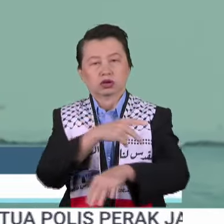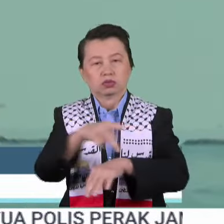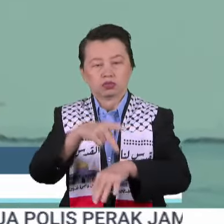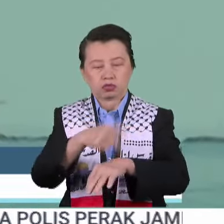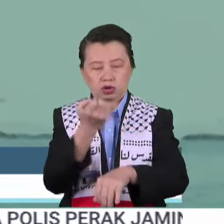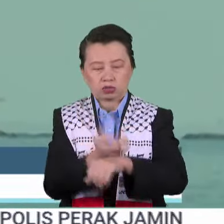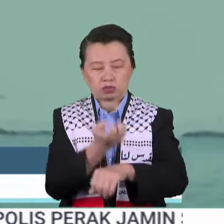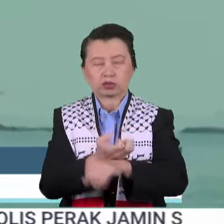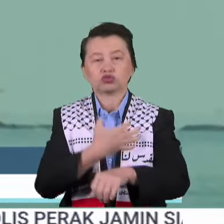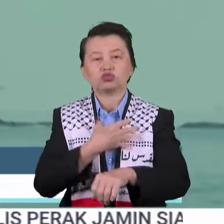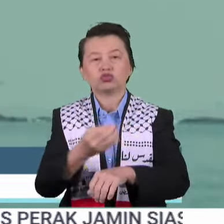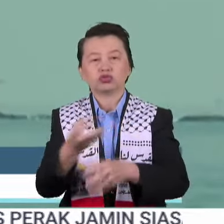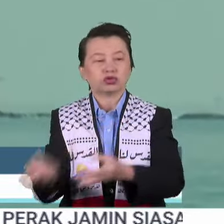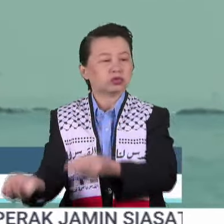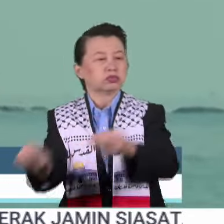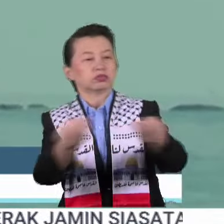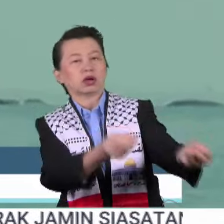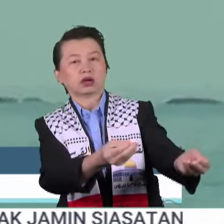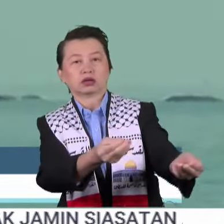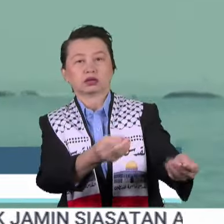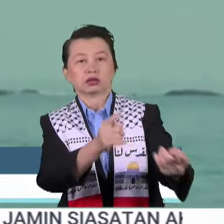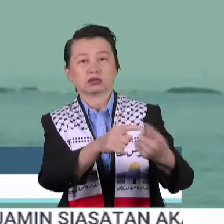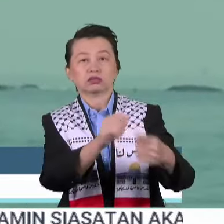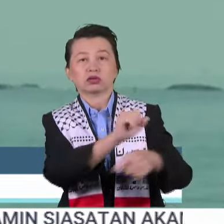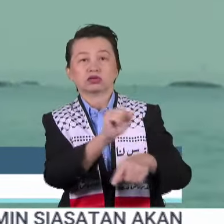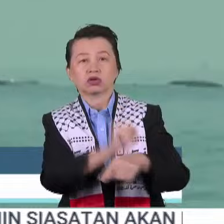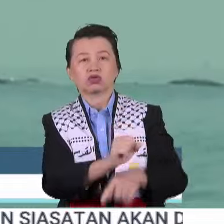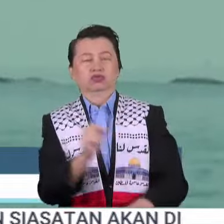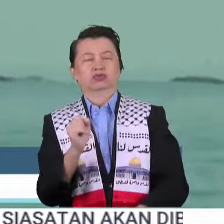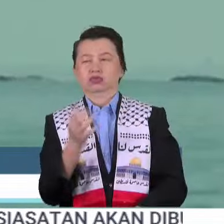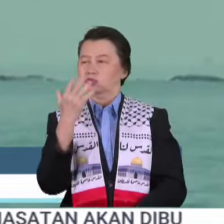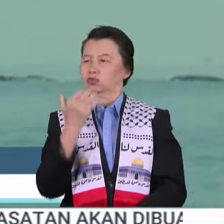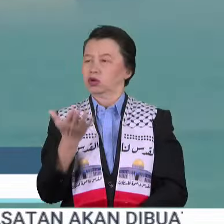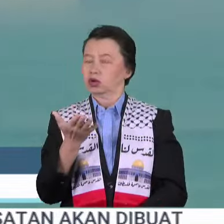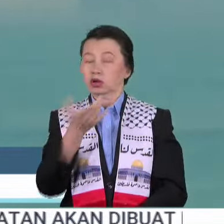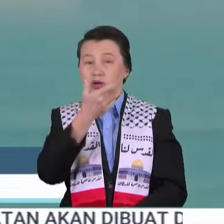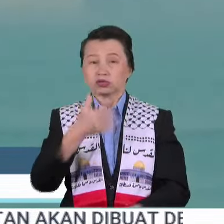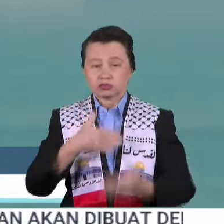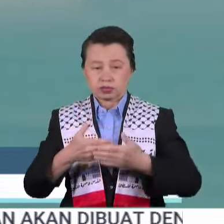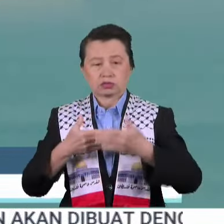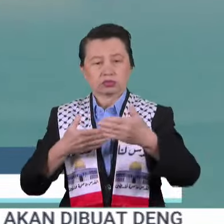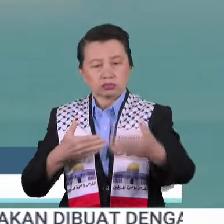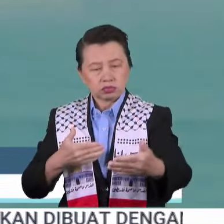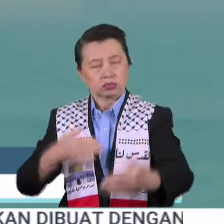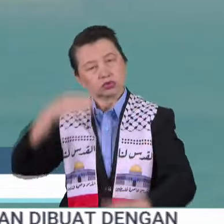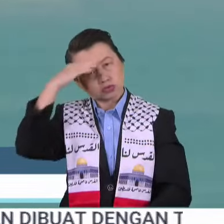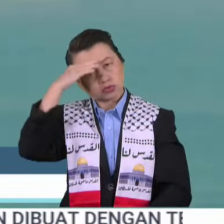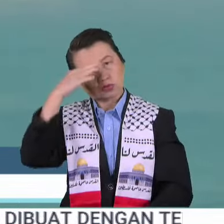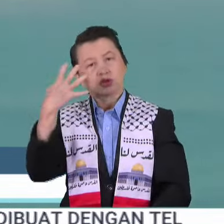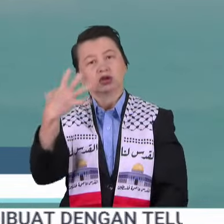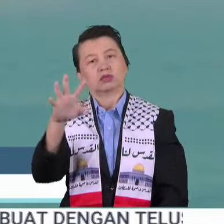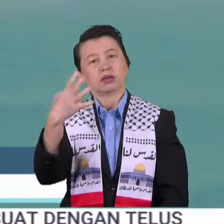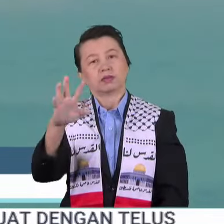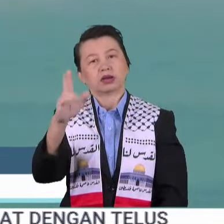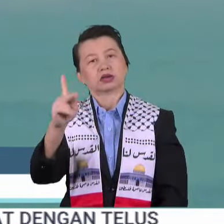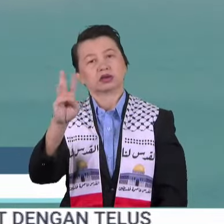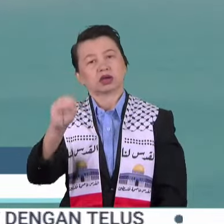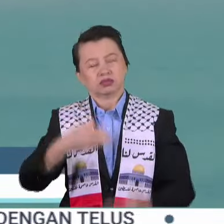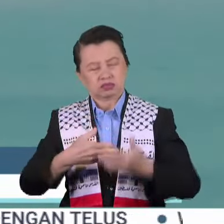Putih kepada Kerajaan Singapura. Memandangkan jarak Johor ke pulau tersebut hanya 14